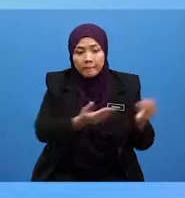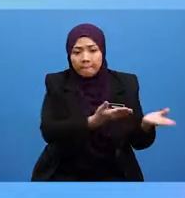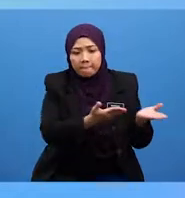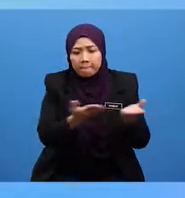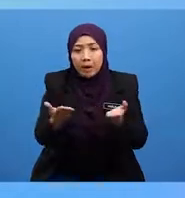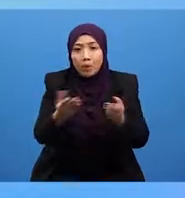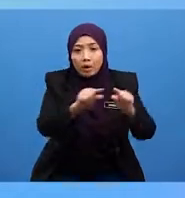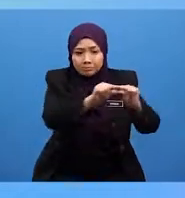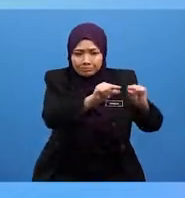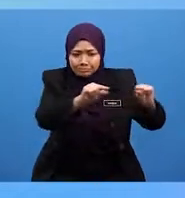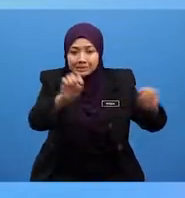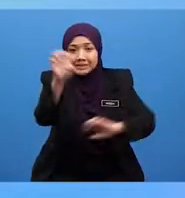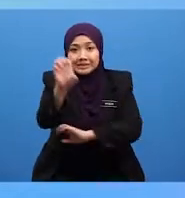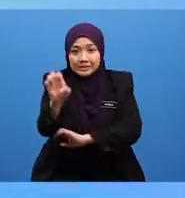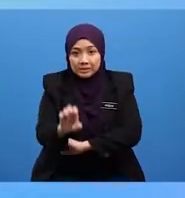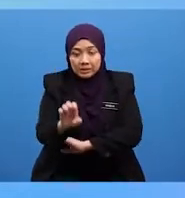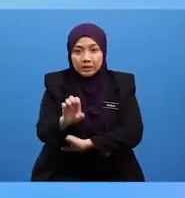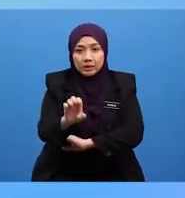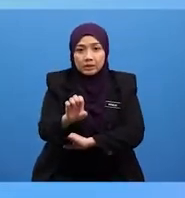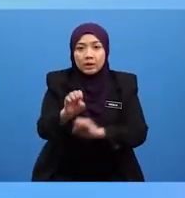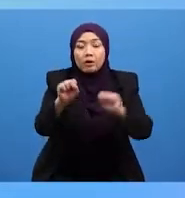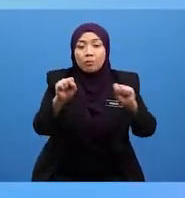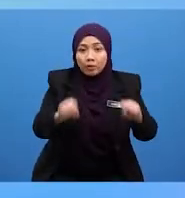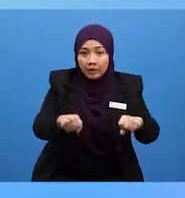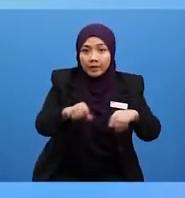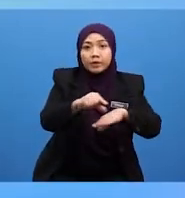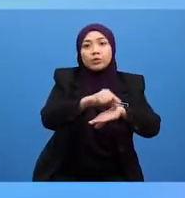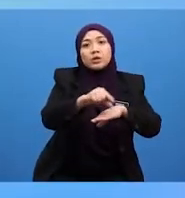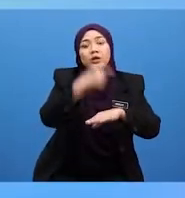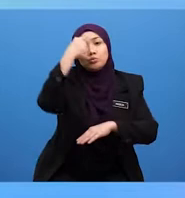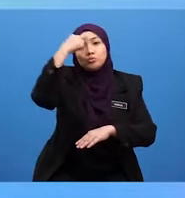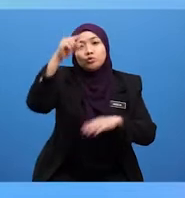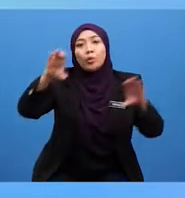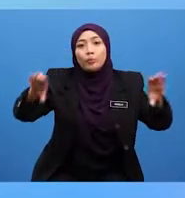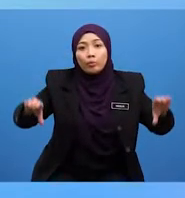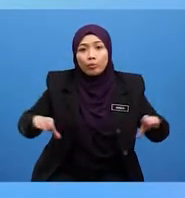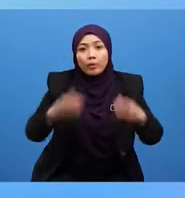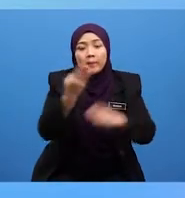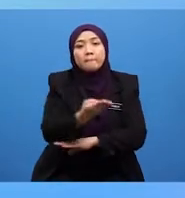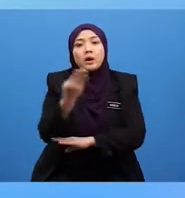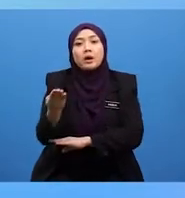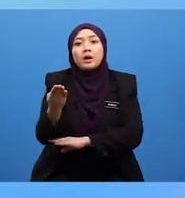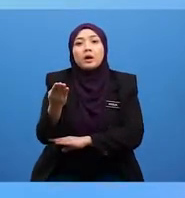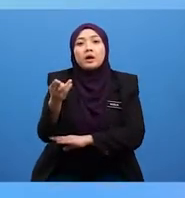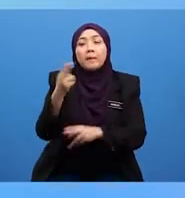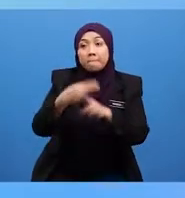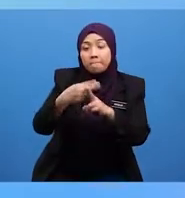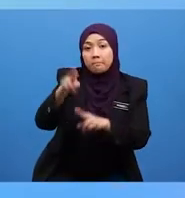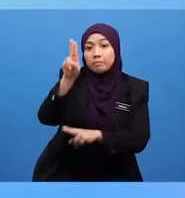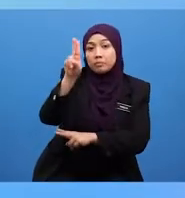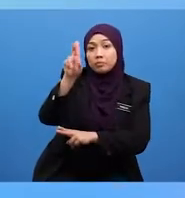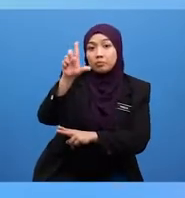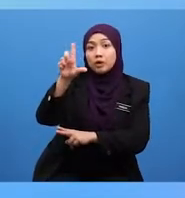mengkonduksikan arus elektrik berguna untuk menghasilkan bahan